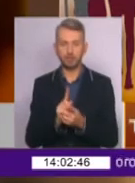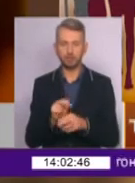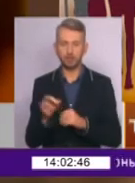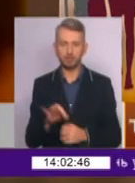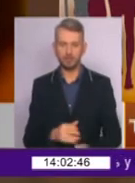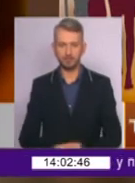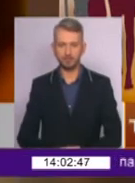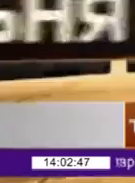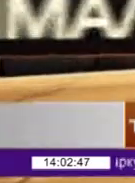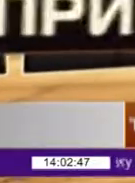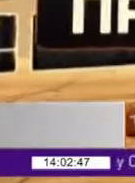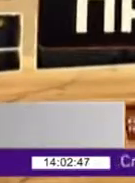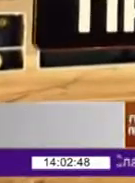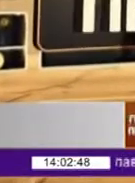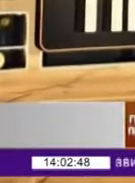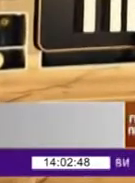мить.